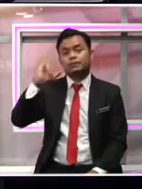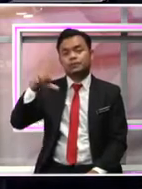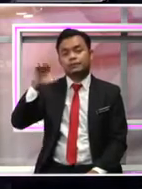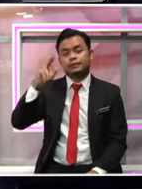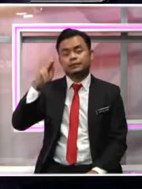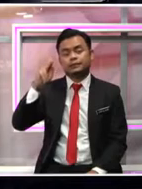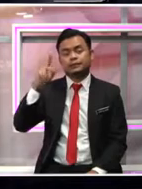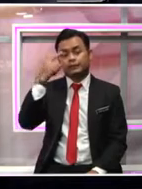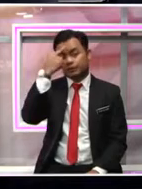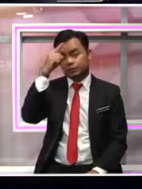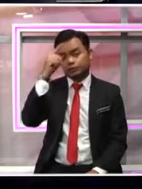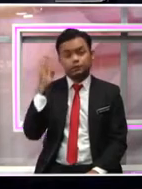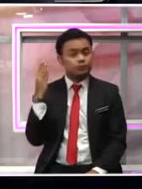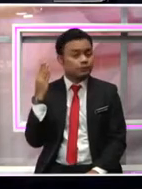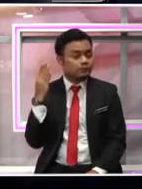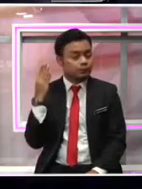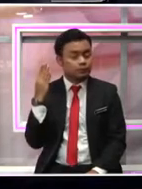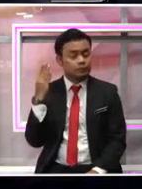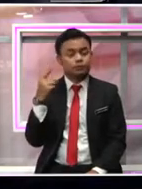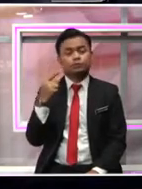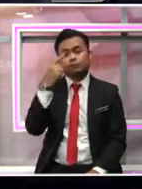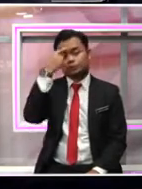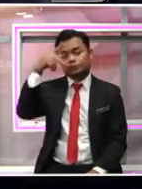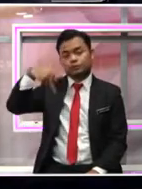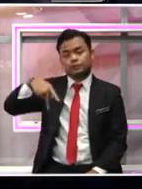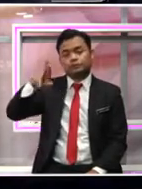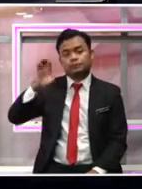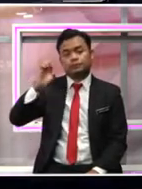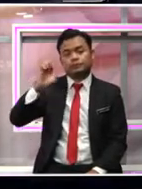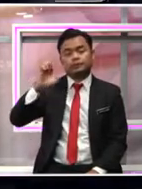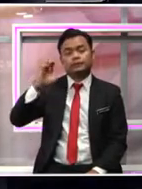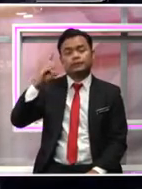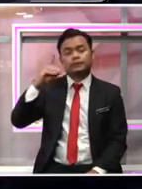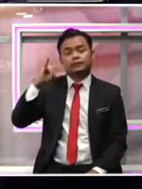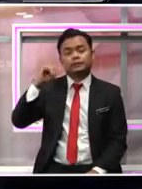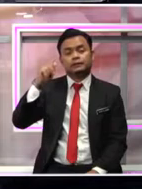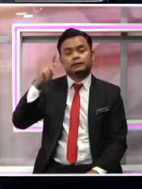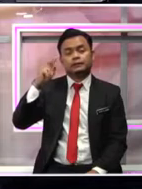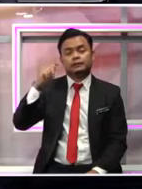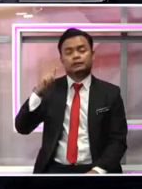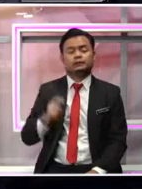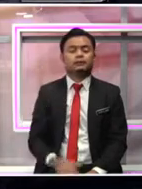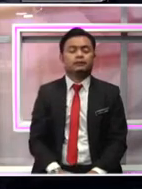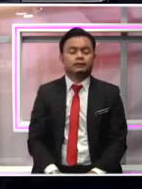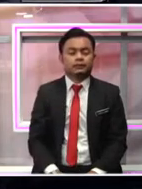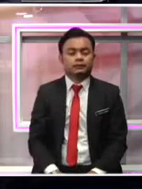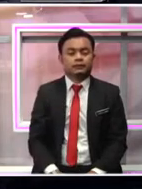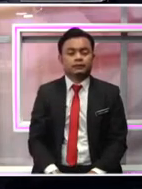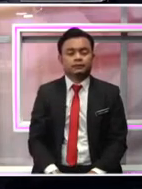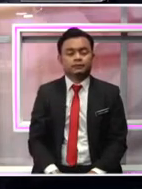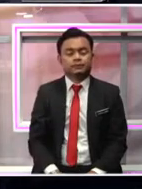mengedit Andaikan Freedom fresh check-out check-out coba dulu aja dulu untuk kayak